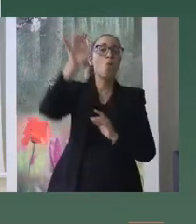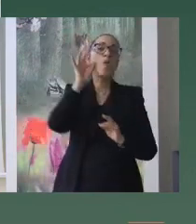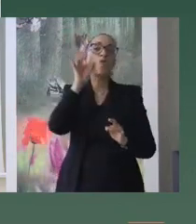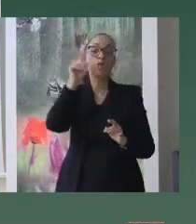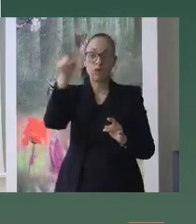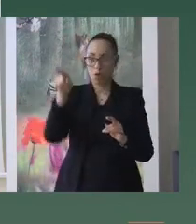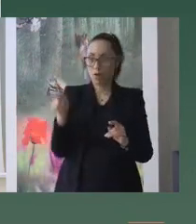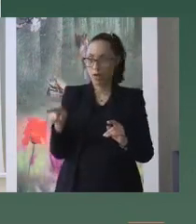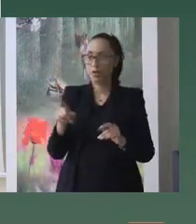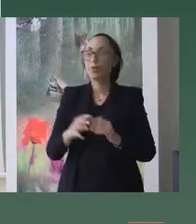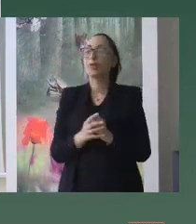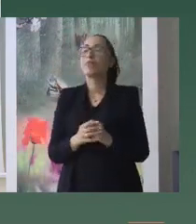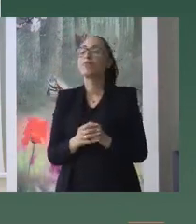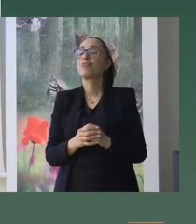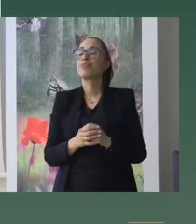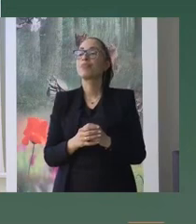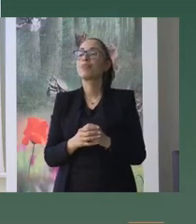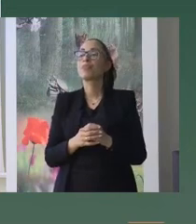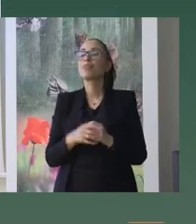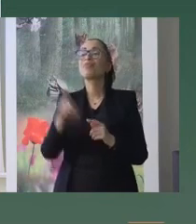Το πρώτο ερώτημα ήταν.